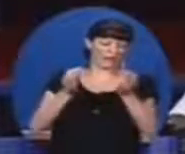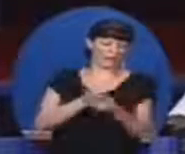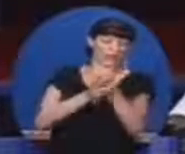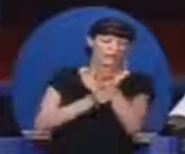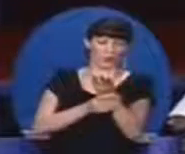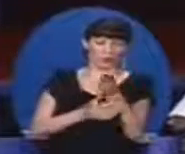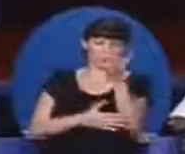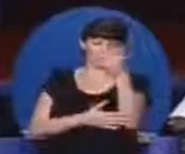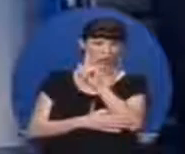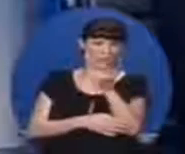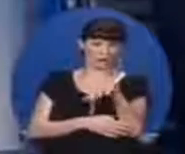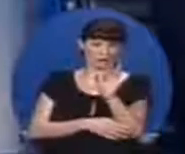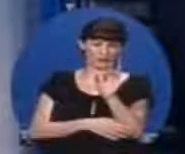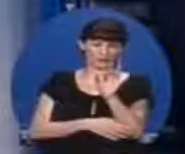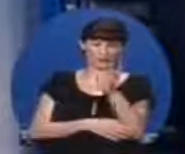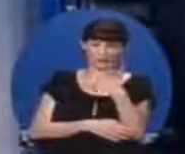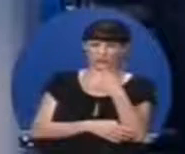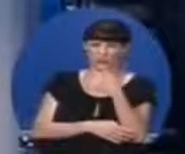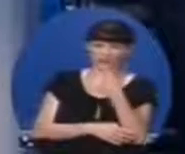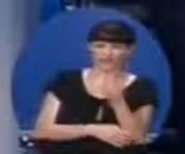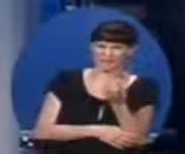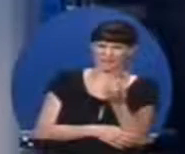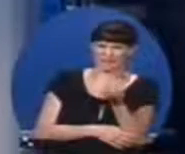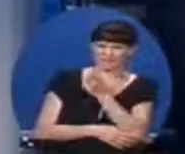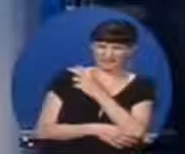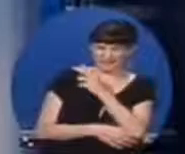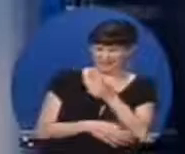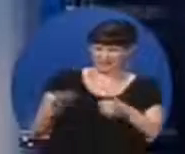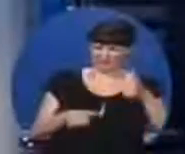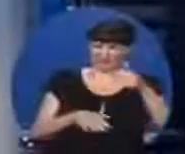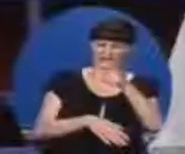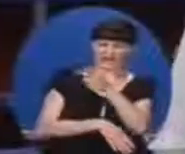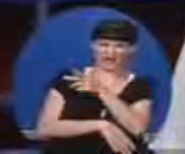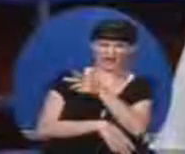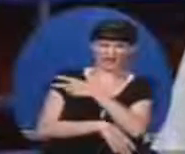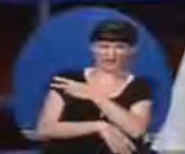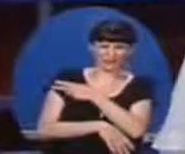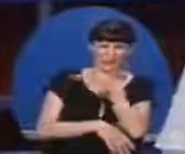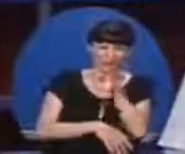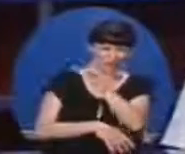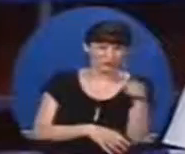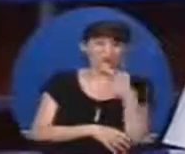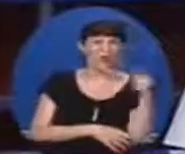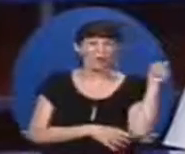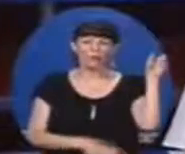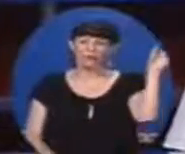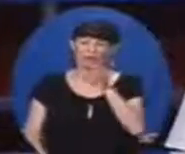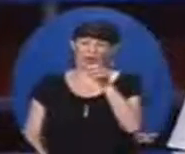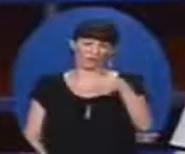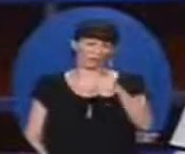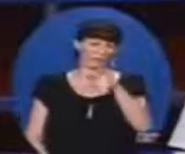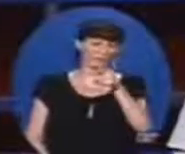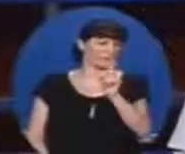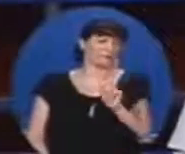כאילו... אתה מוצא את המפכ"ל השם שכל החברים האלה, כל אחד בשלו. אבל הוא מינה אותם, הוא בחר אותם. הם לא נבחרו על ידי